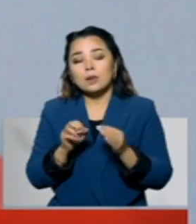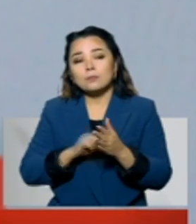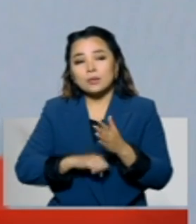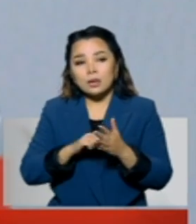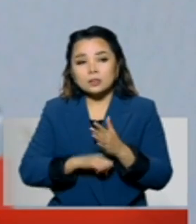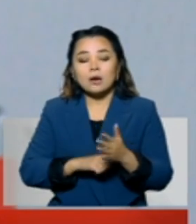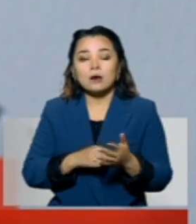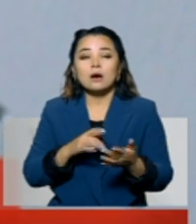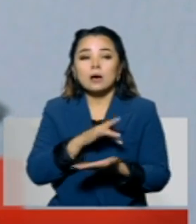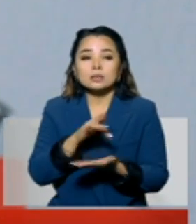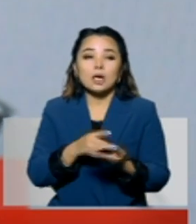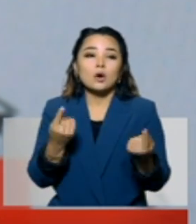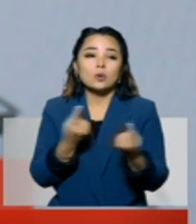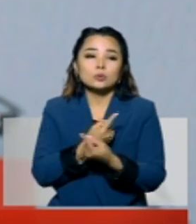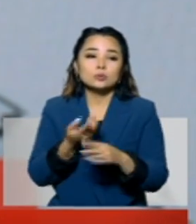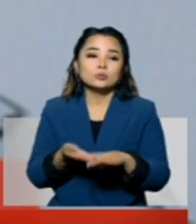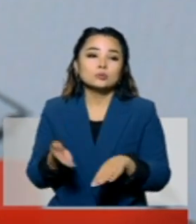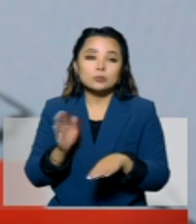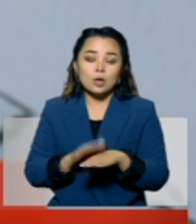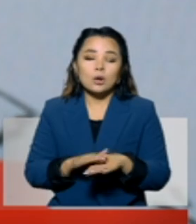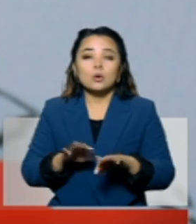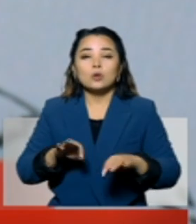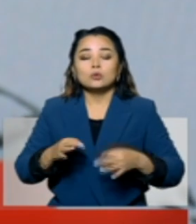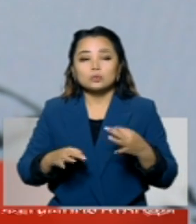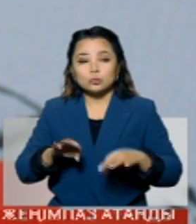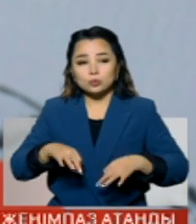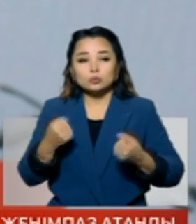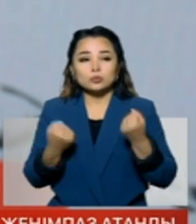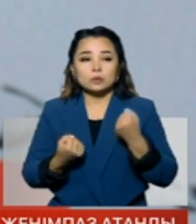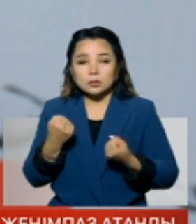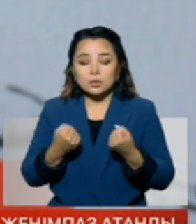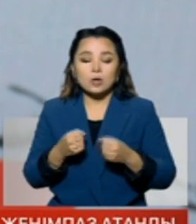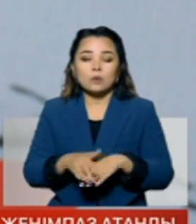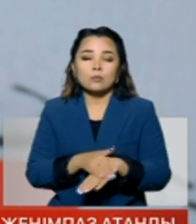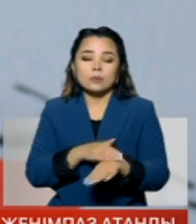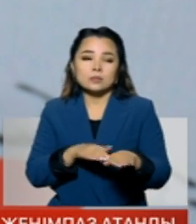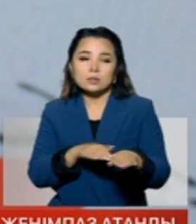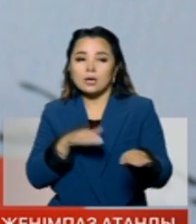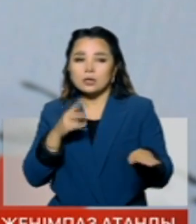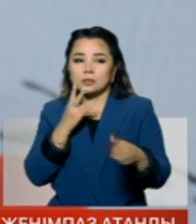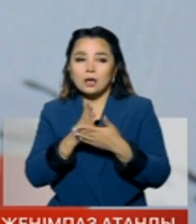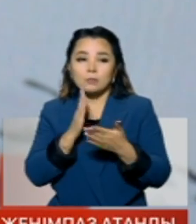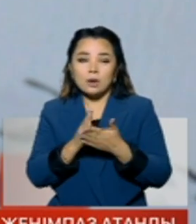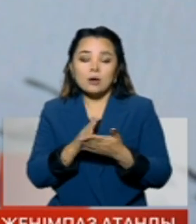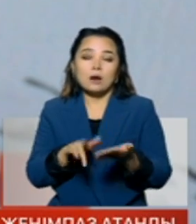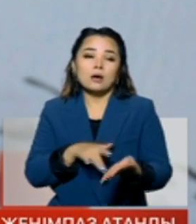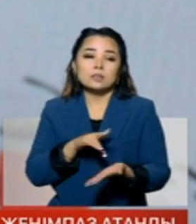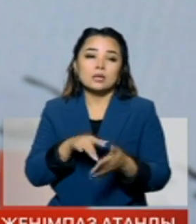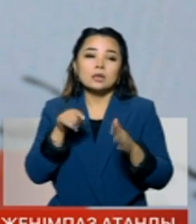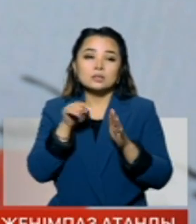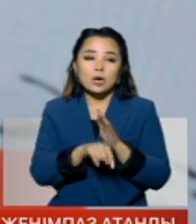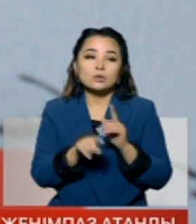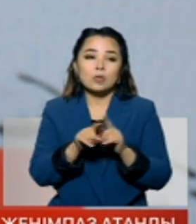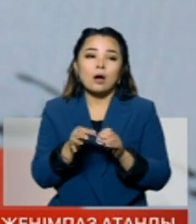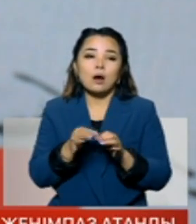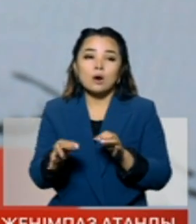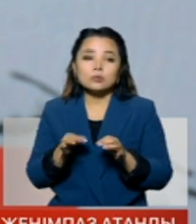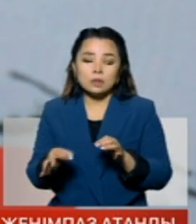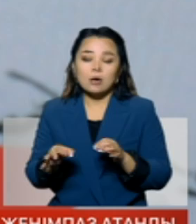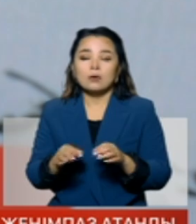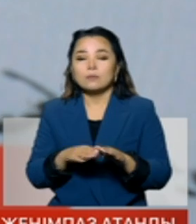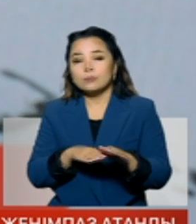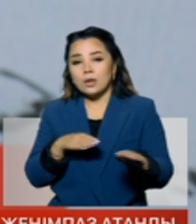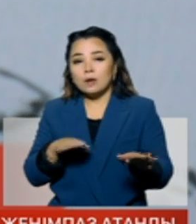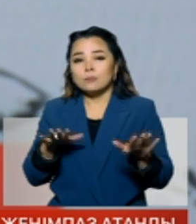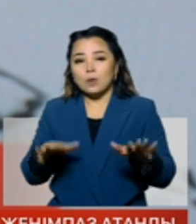қаладағы қозғалыс қиындап, жүргізушілер ұзын сонар кептелістен көз ашар емес. Мәселен, мегаполис іргесіндегі аудандарды жалғап